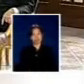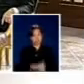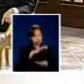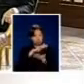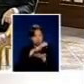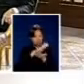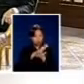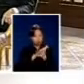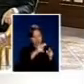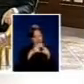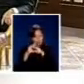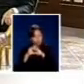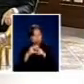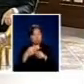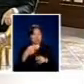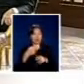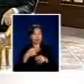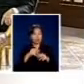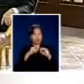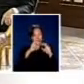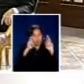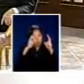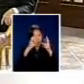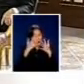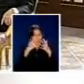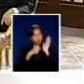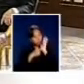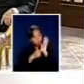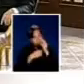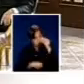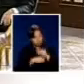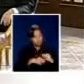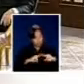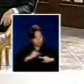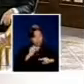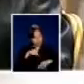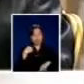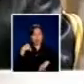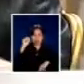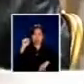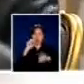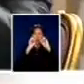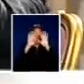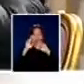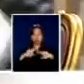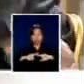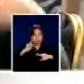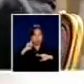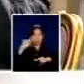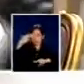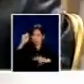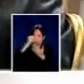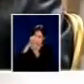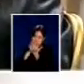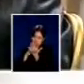ถที่จะพัฒนาเนื้อหาที่สอดคล้อง จริงๆแล้วครูที่สอนเขาจะพัฒนาครูที่สอนเนี่ยเดิมจะต้องไปทำวิจัยเพื่อ